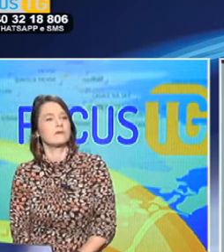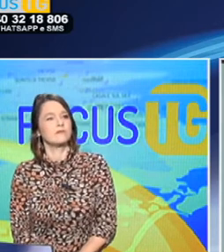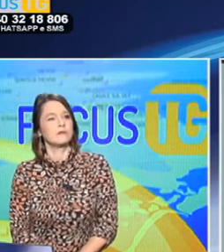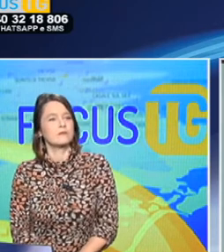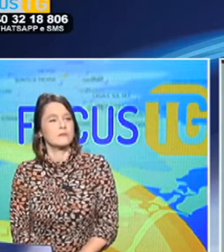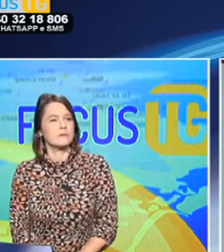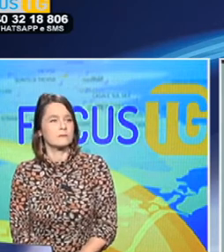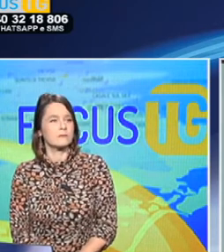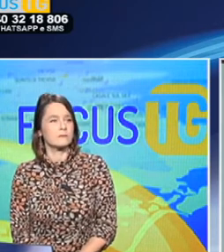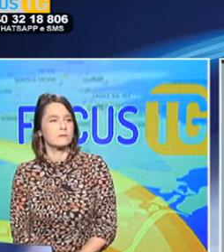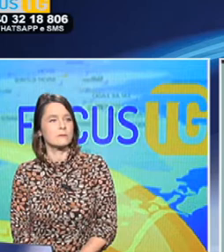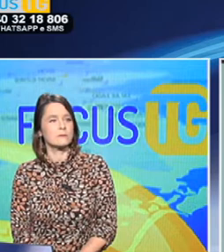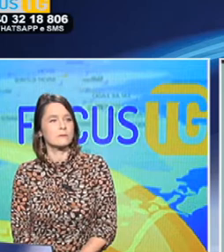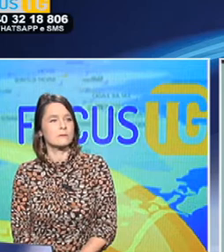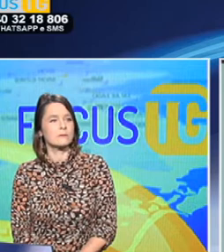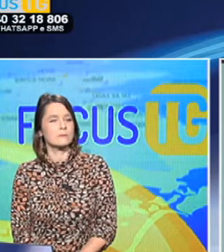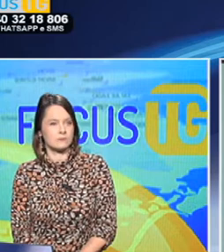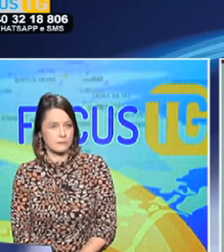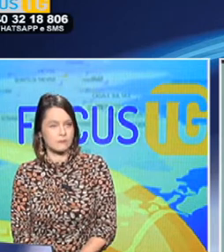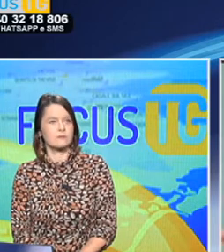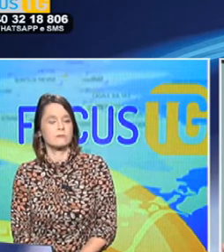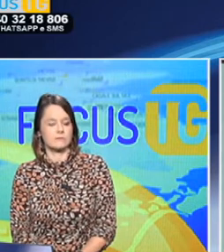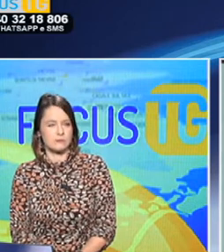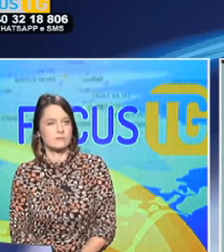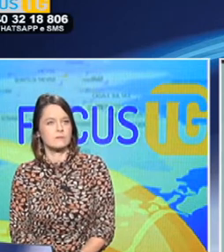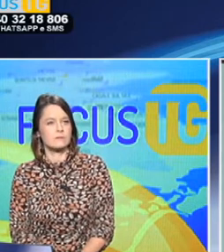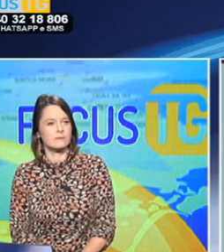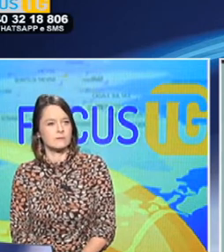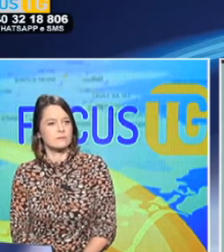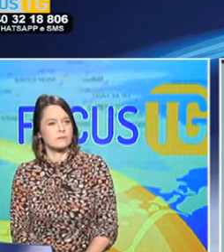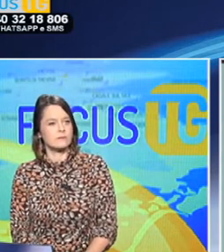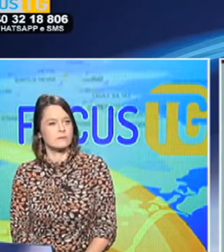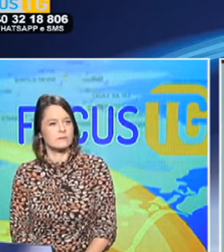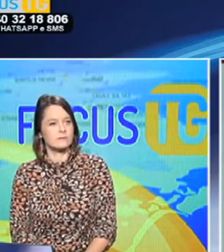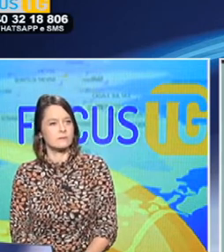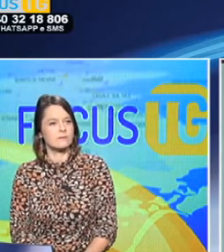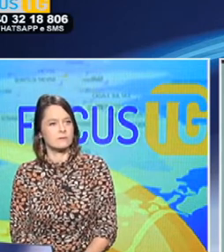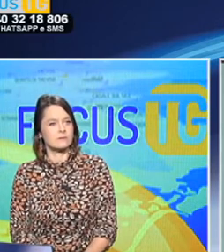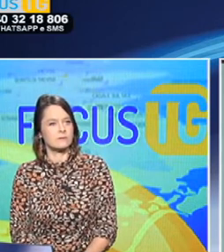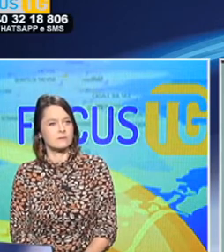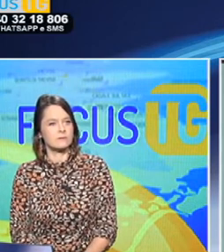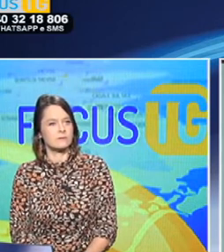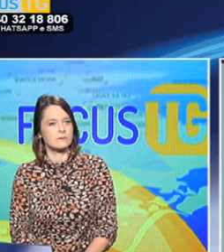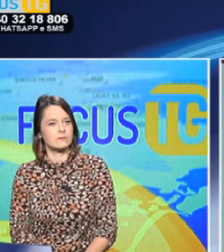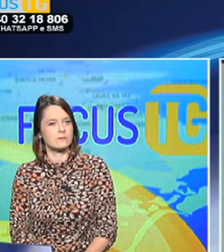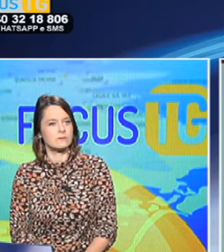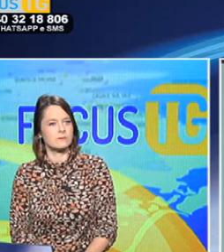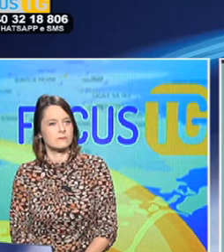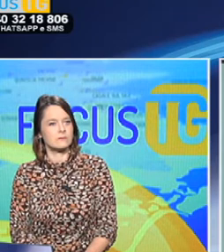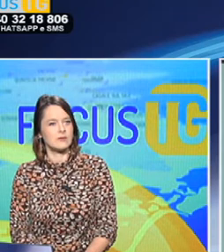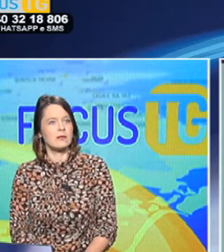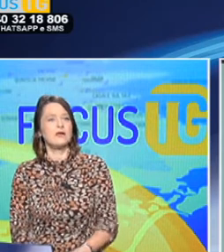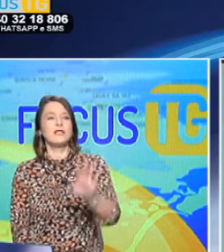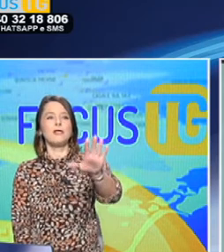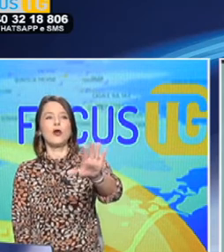conferenza stampa dell'USL-8 Berica, fatto il punto della situazione, appunto sulla situazione vaccinale del territorio